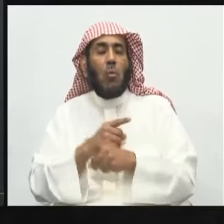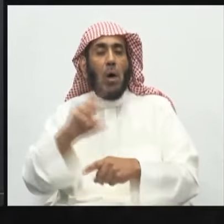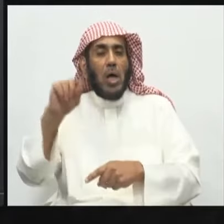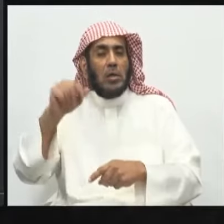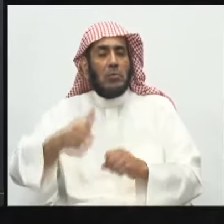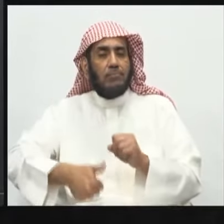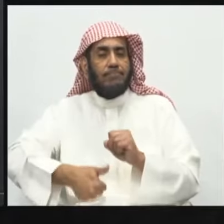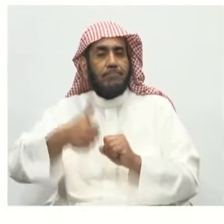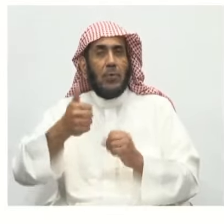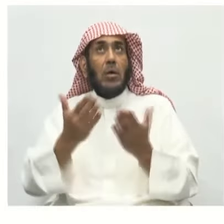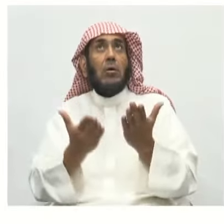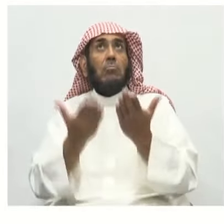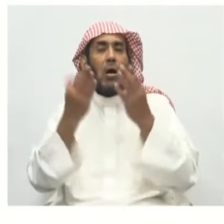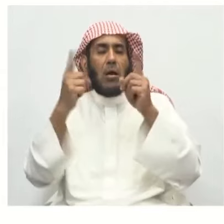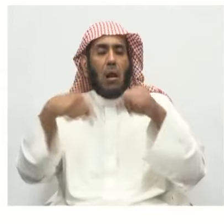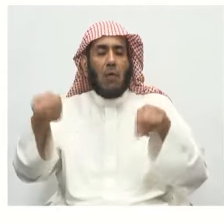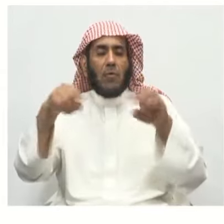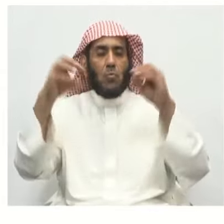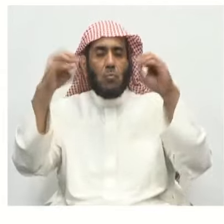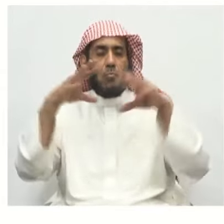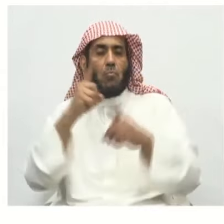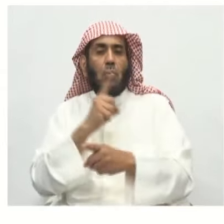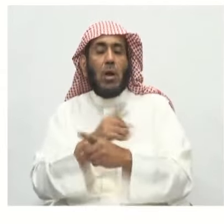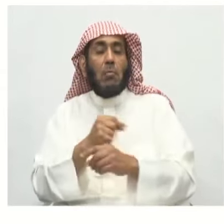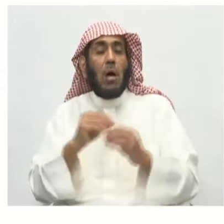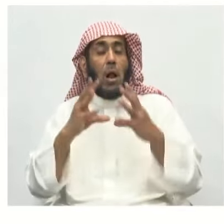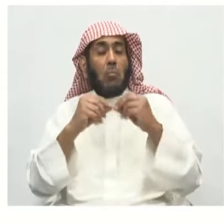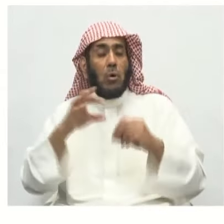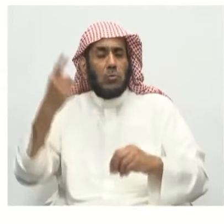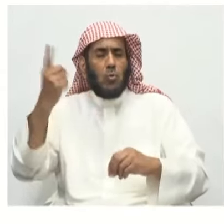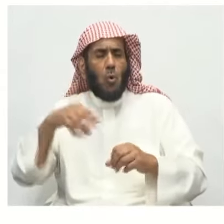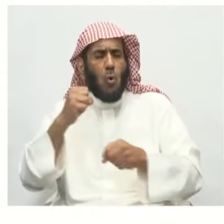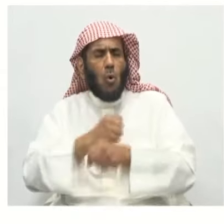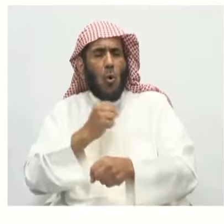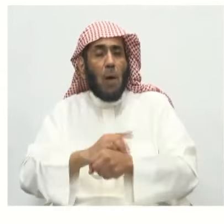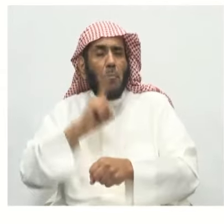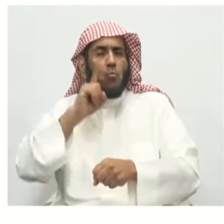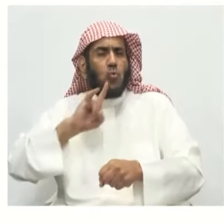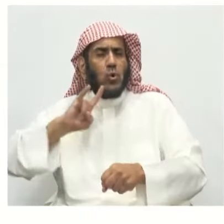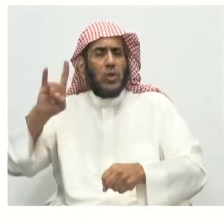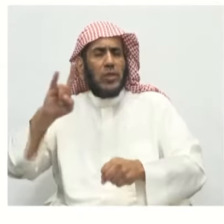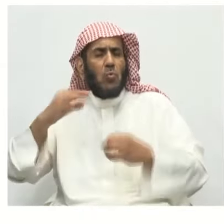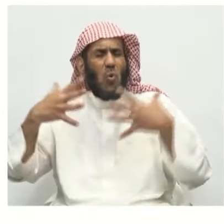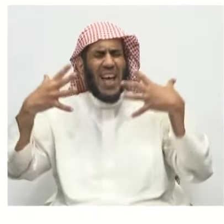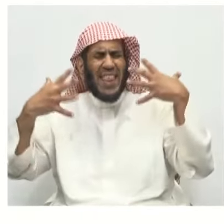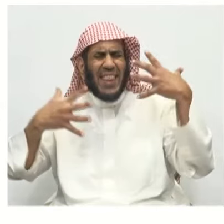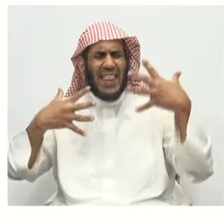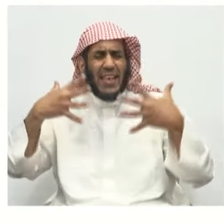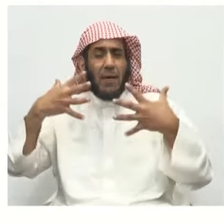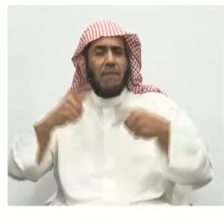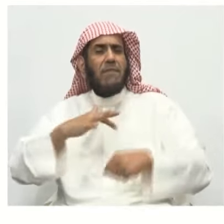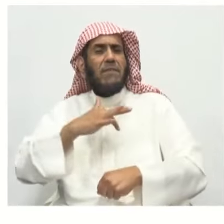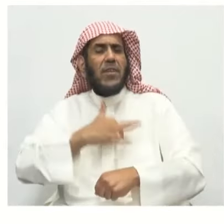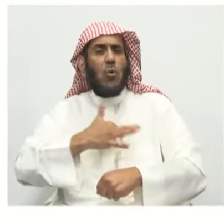احسنتم بارك الله فيكم اذا نقول المراد بالسحر هو عمل شيطاني يؤثر في